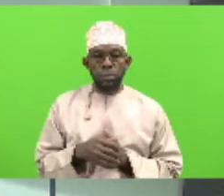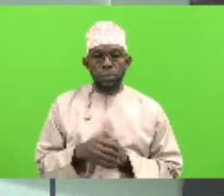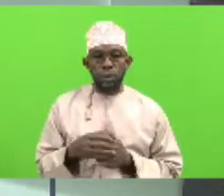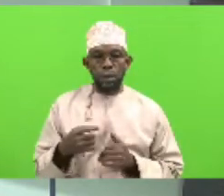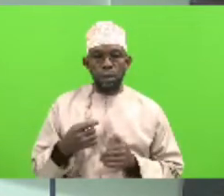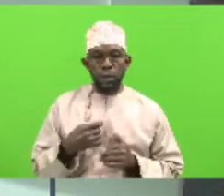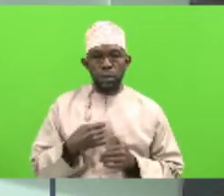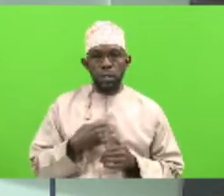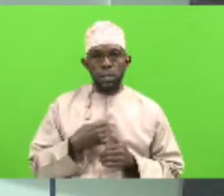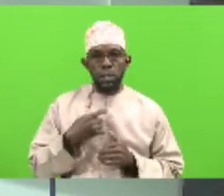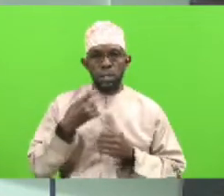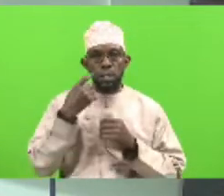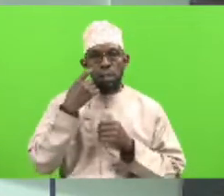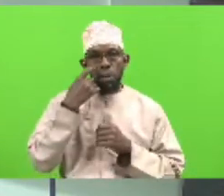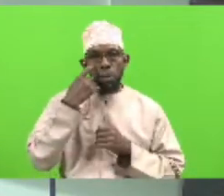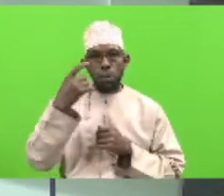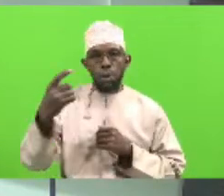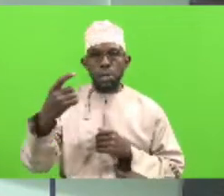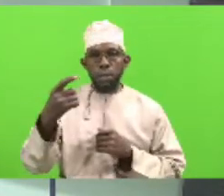الله أشهد أن